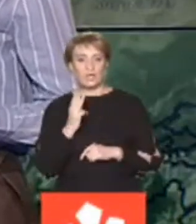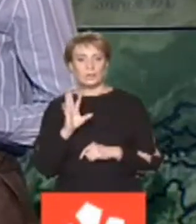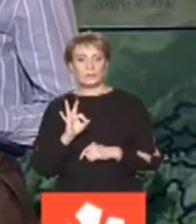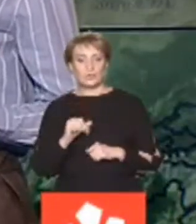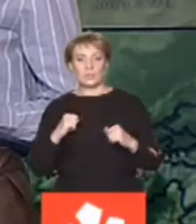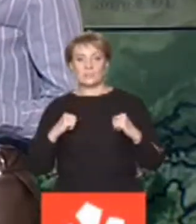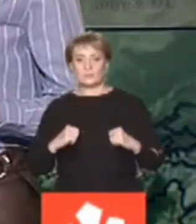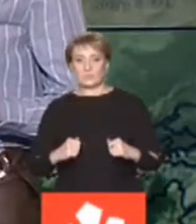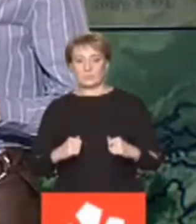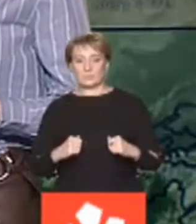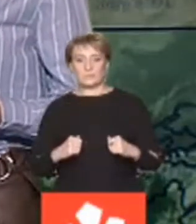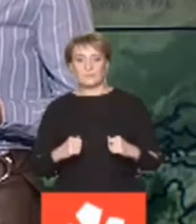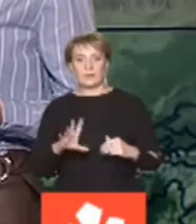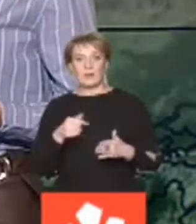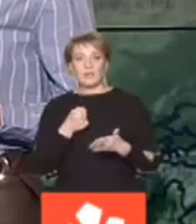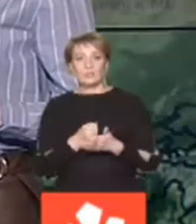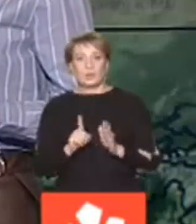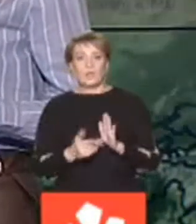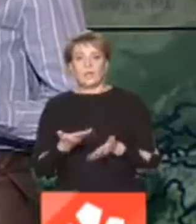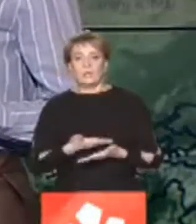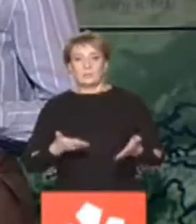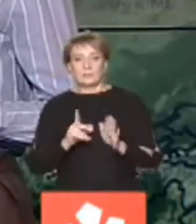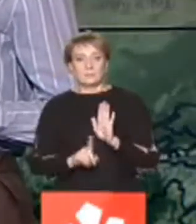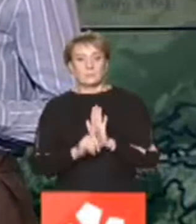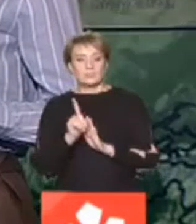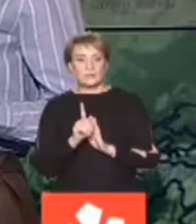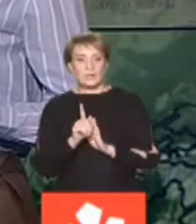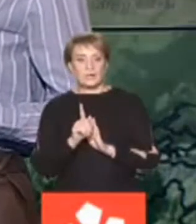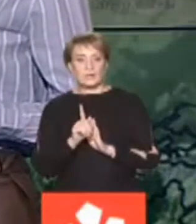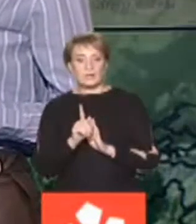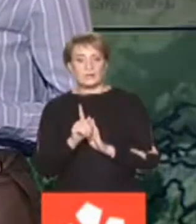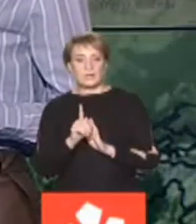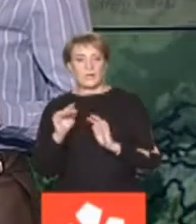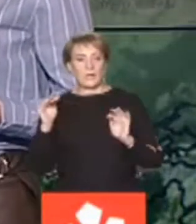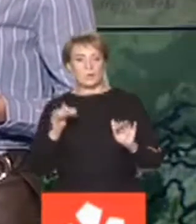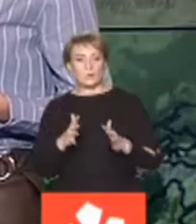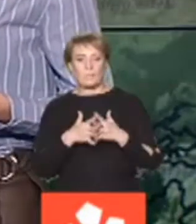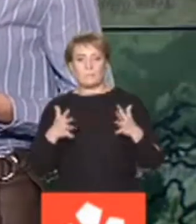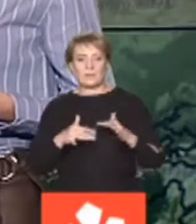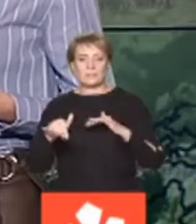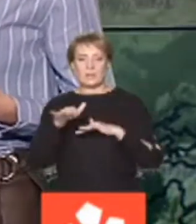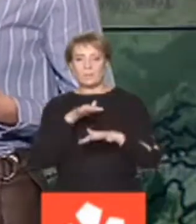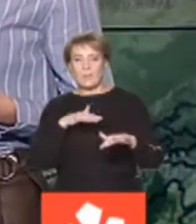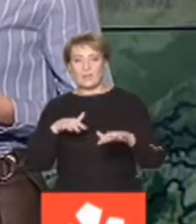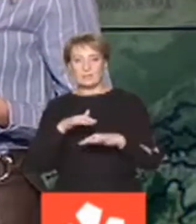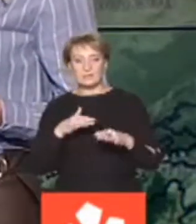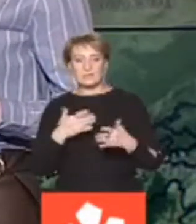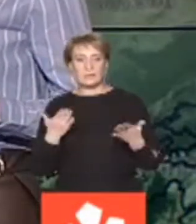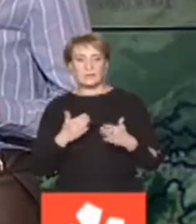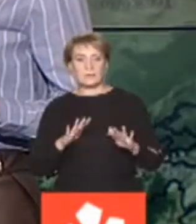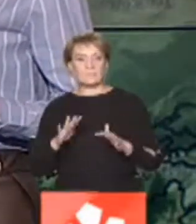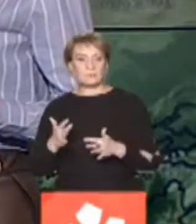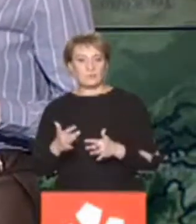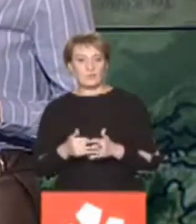що вже з Балкан до нас починає рух. Більша хмарність, відповідно, це циклонічна діяльність там вже